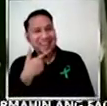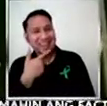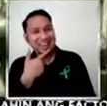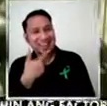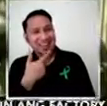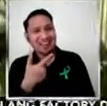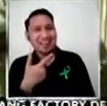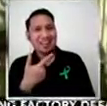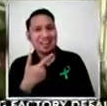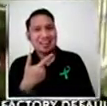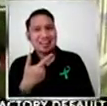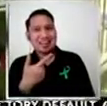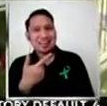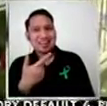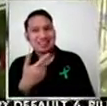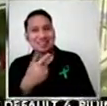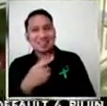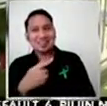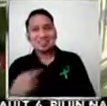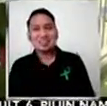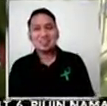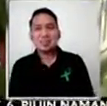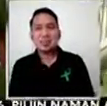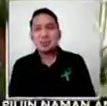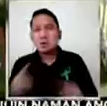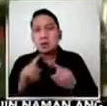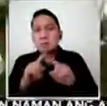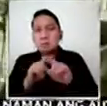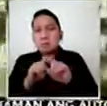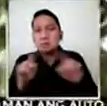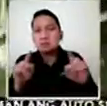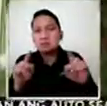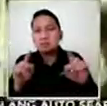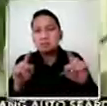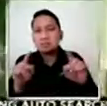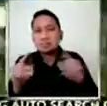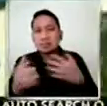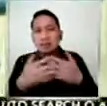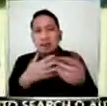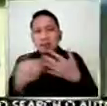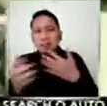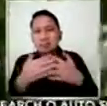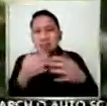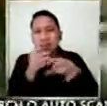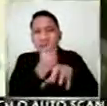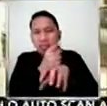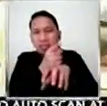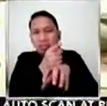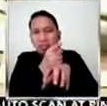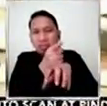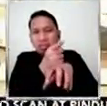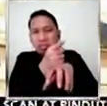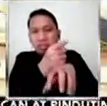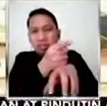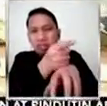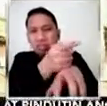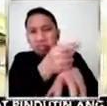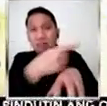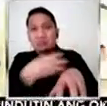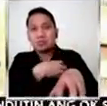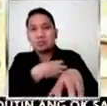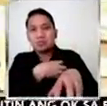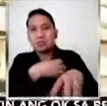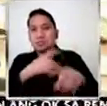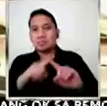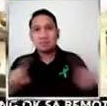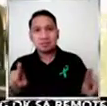Wala kami lumalabas. Pero kahit pa may rumurondang tangke at armadong pulis, hindi na antig ang mga batang